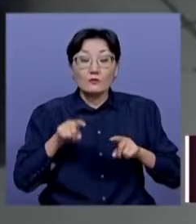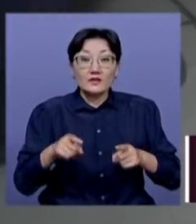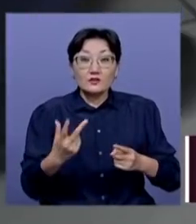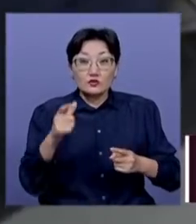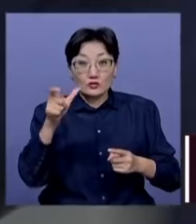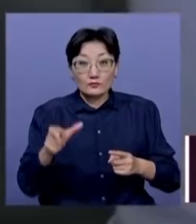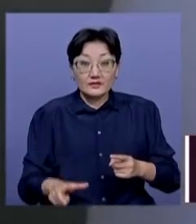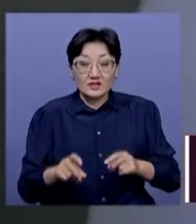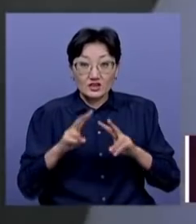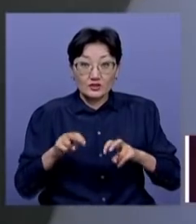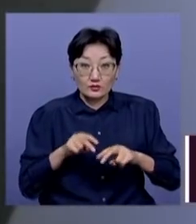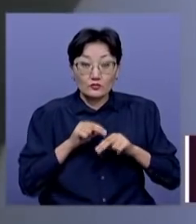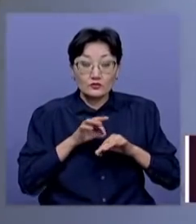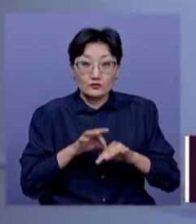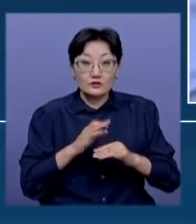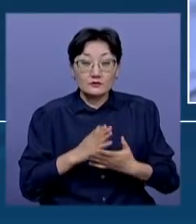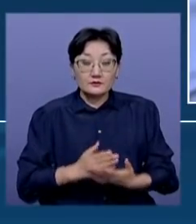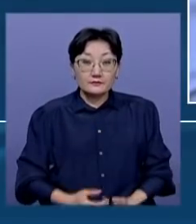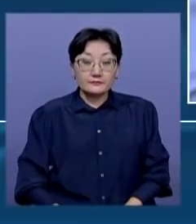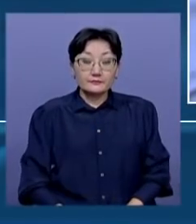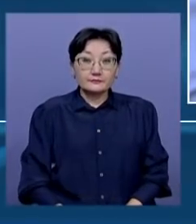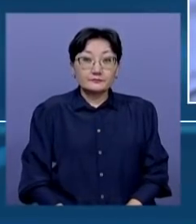үш азамат та тергеліп жатыр.